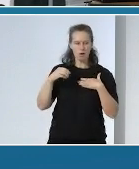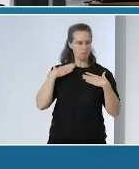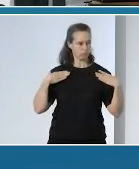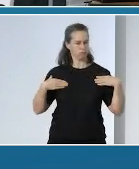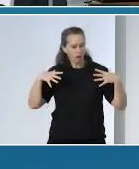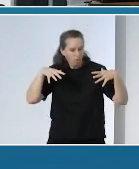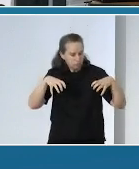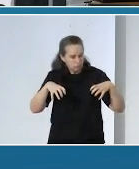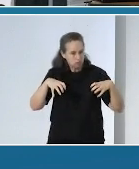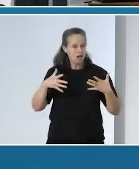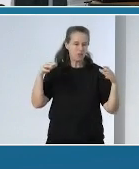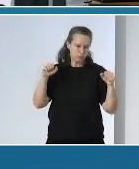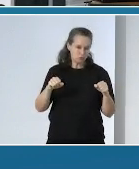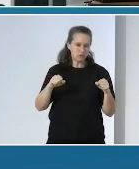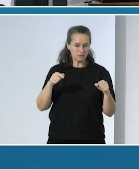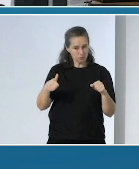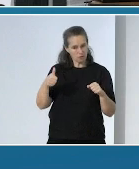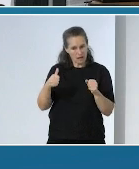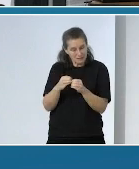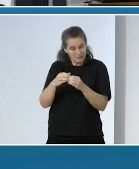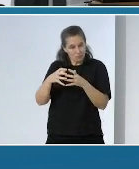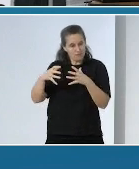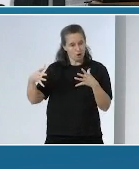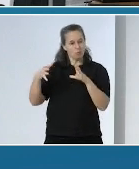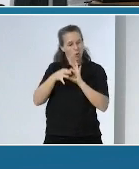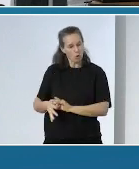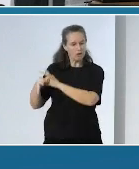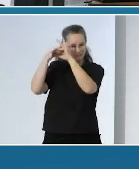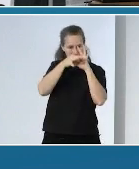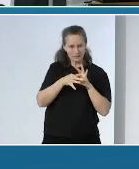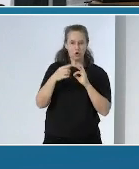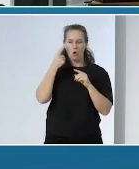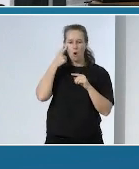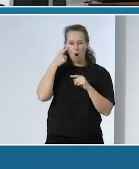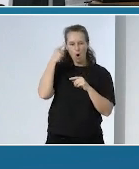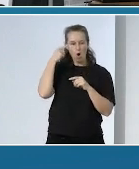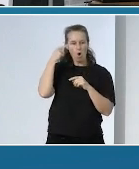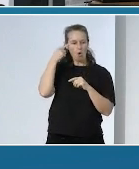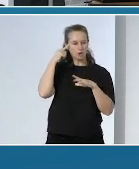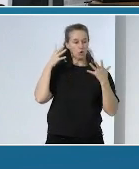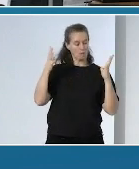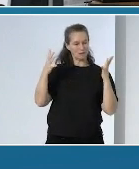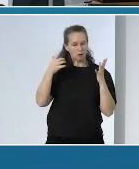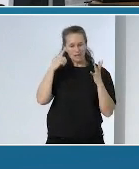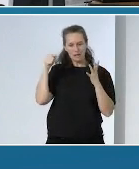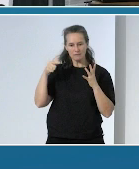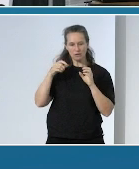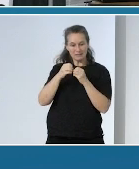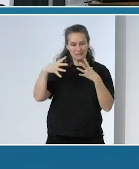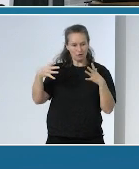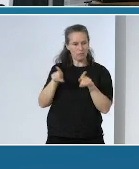membres supérieurs pour qu'elle développe tout ce qui est coordination oculo-manuelle et tout ce qui est